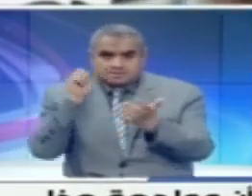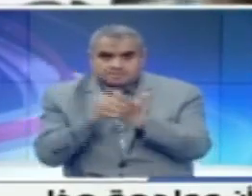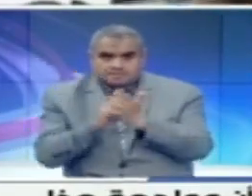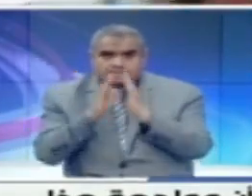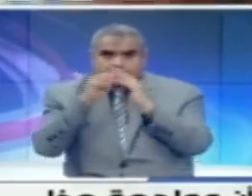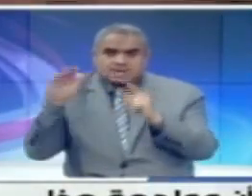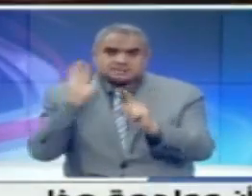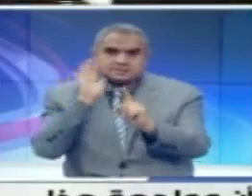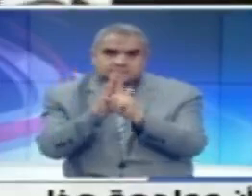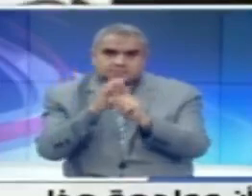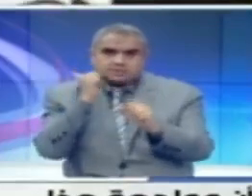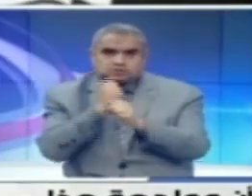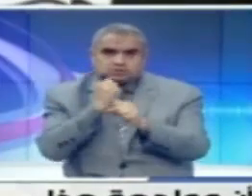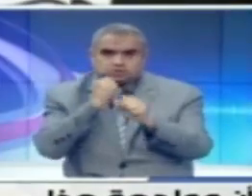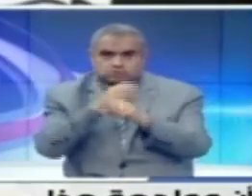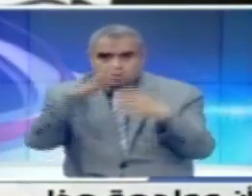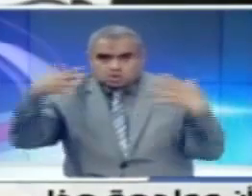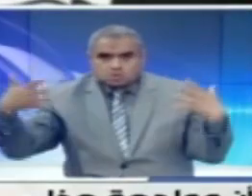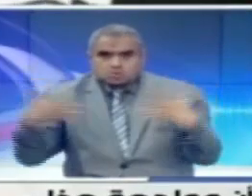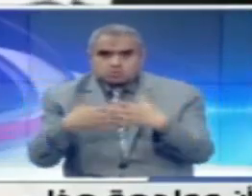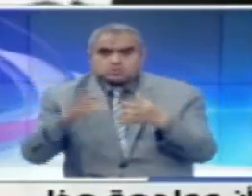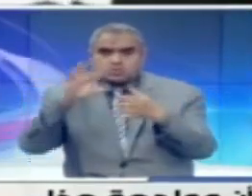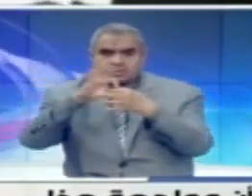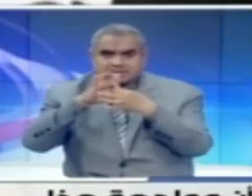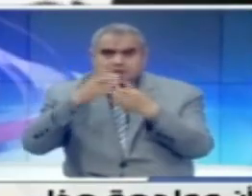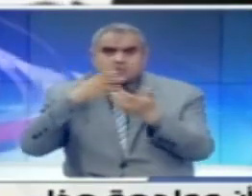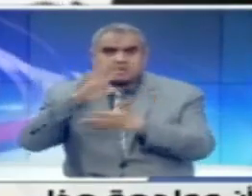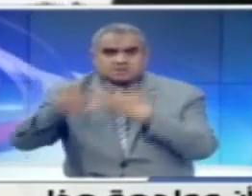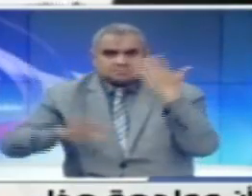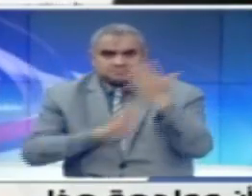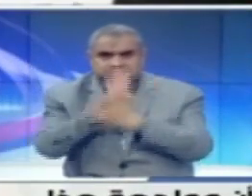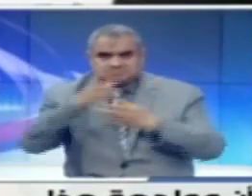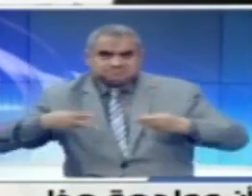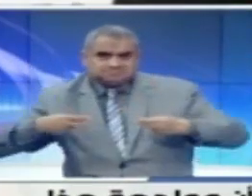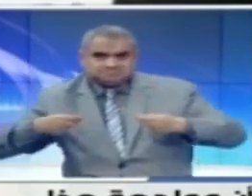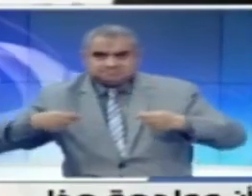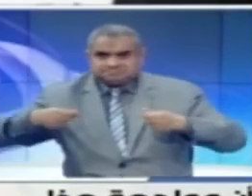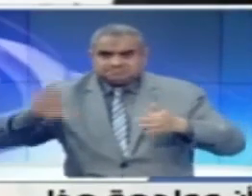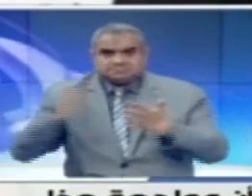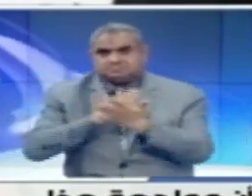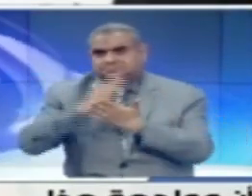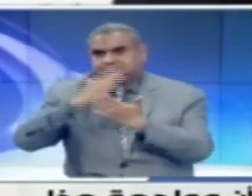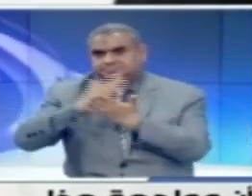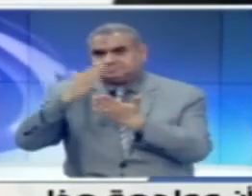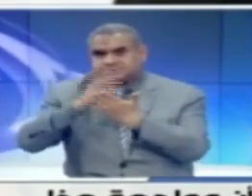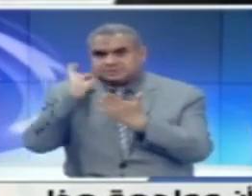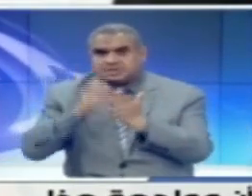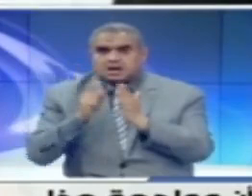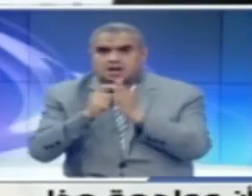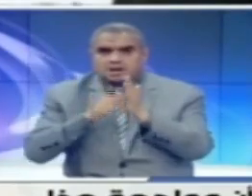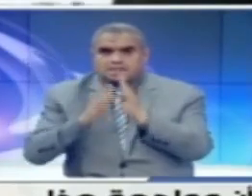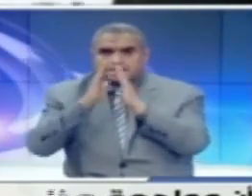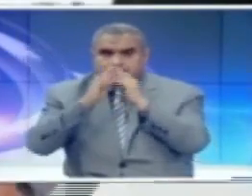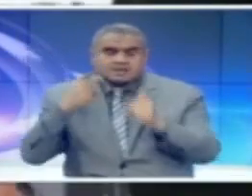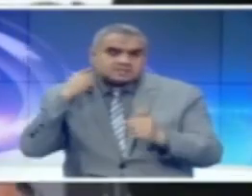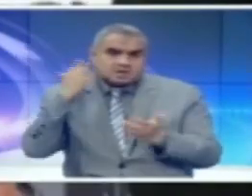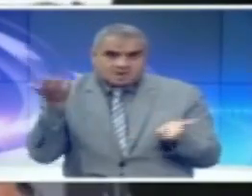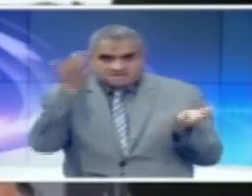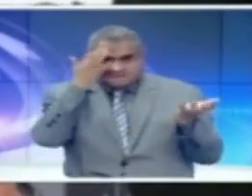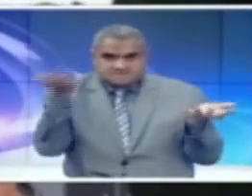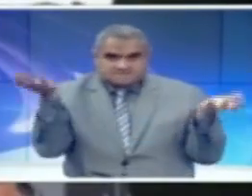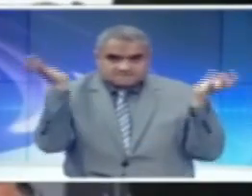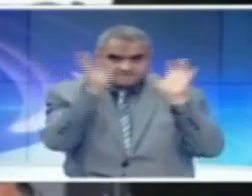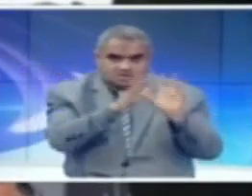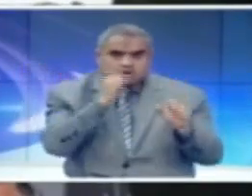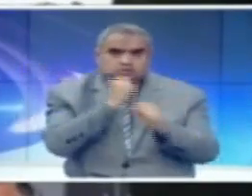تجاه الجميع بالعمل على بناء جسور التعاون وإزالة الخلافات، حيث تأخذ مصر على عاتقها بذل